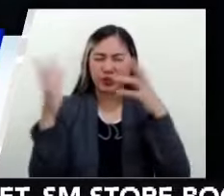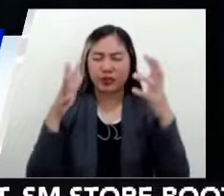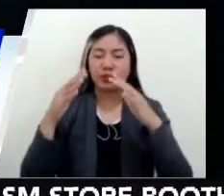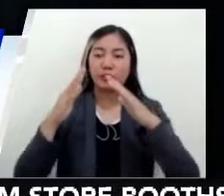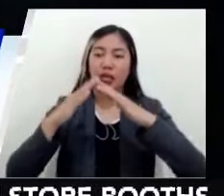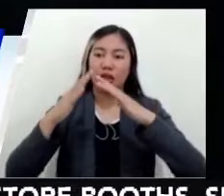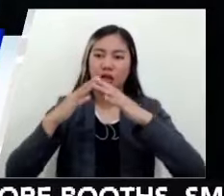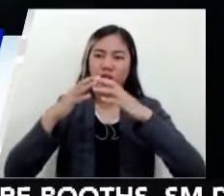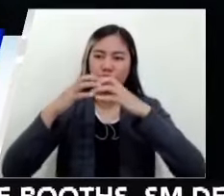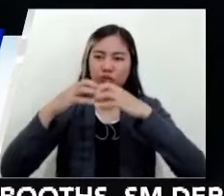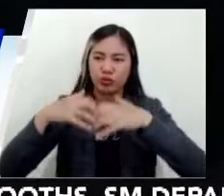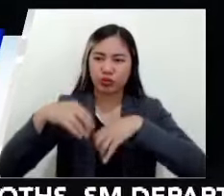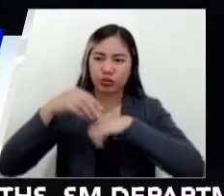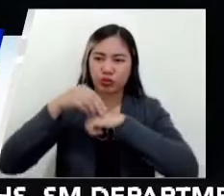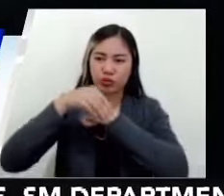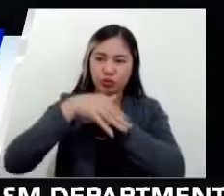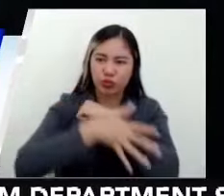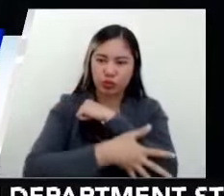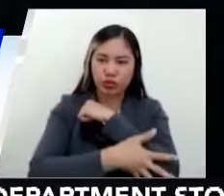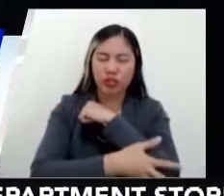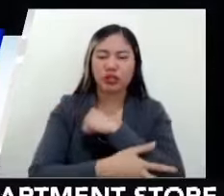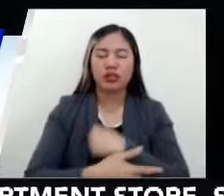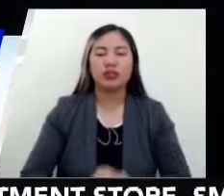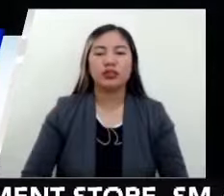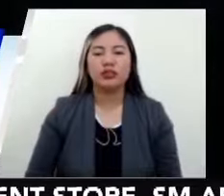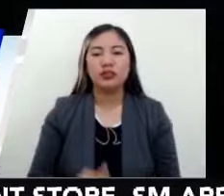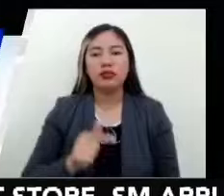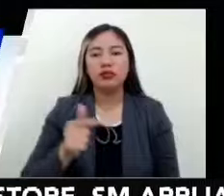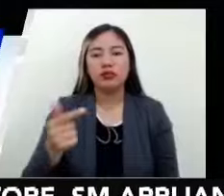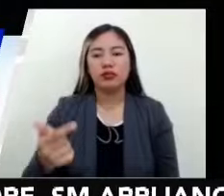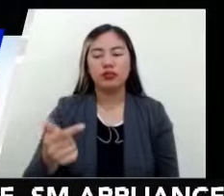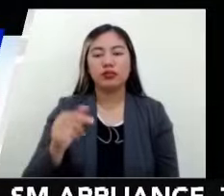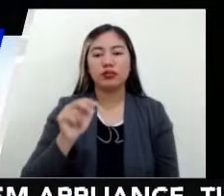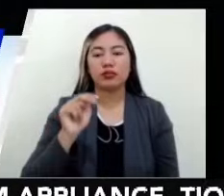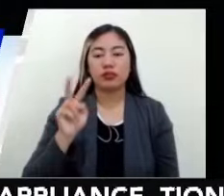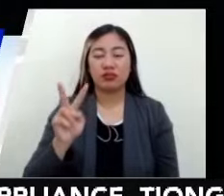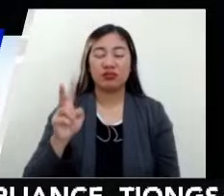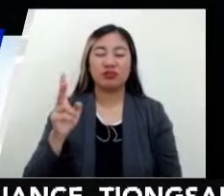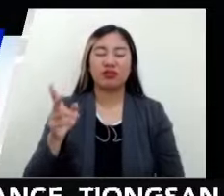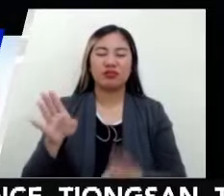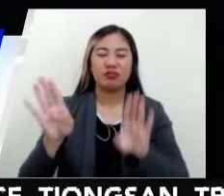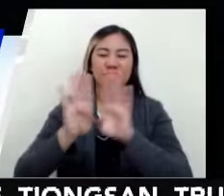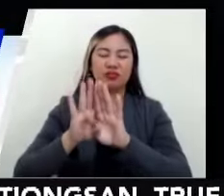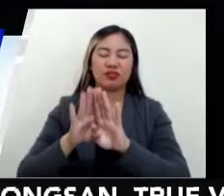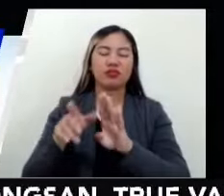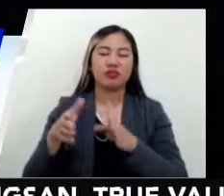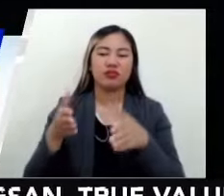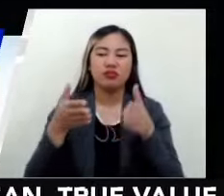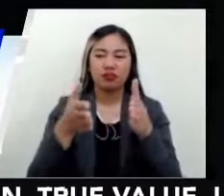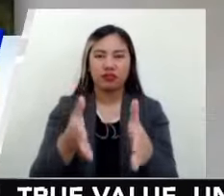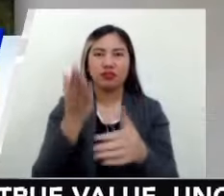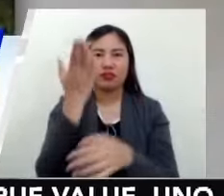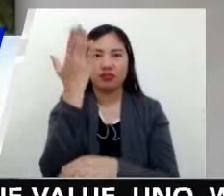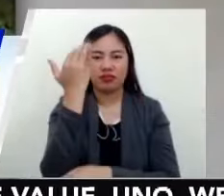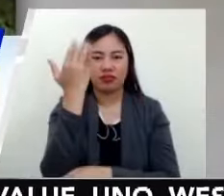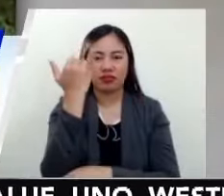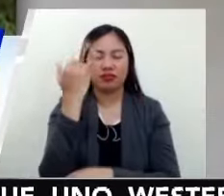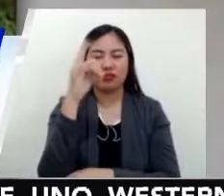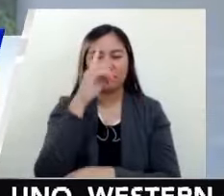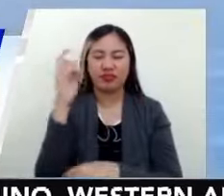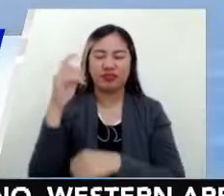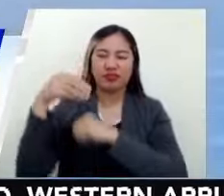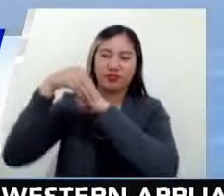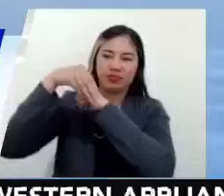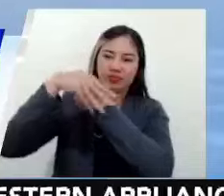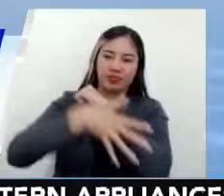bagyo sa cbu nueva viscaya naman isinara muna sa mga motorista ang isang kalsada matapos na matabunan ng bumagsak na puno